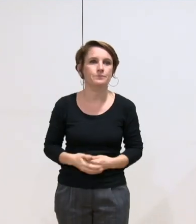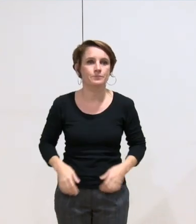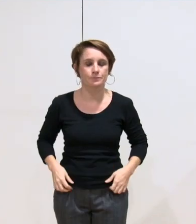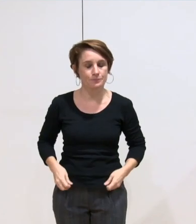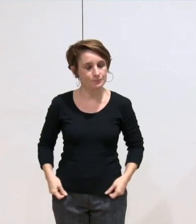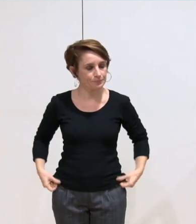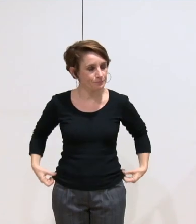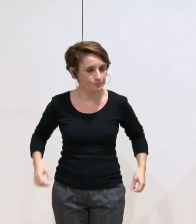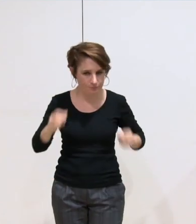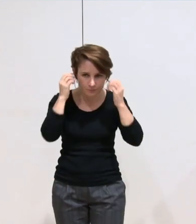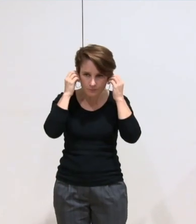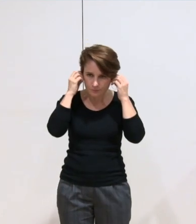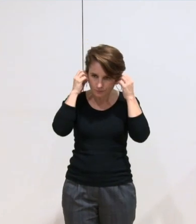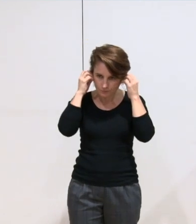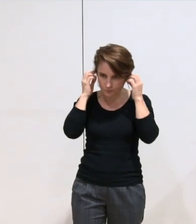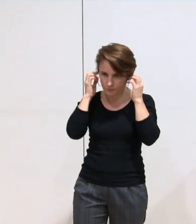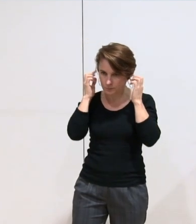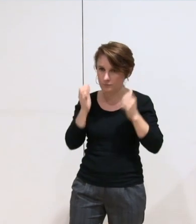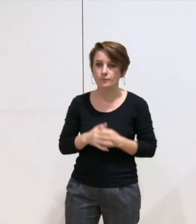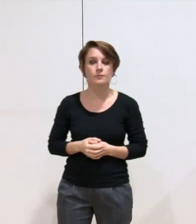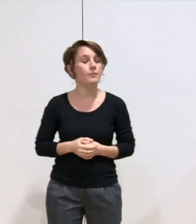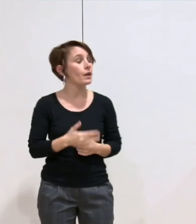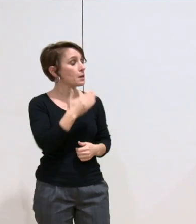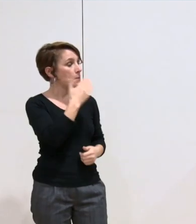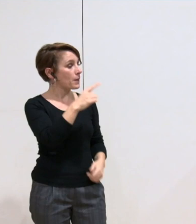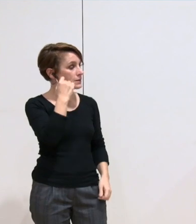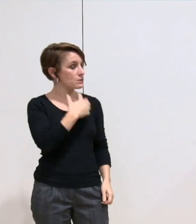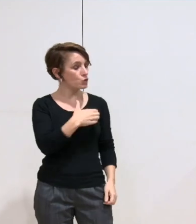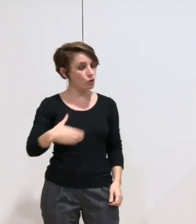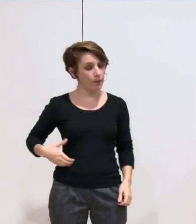Oui, merci, monsieur le maire.